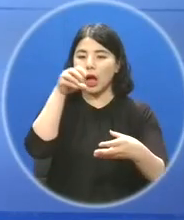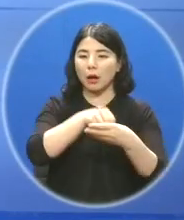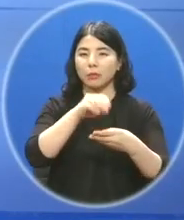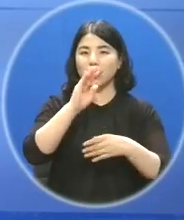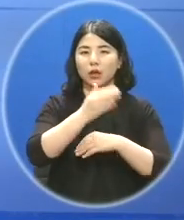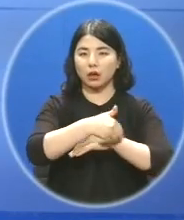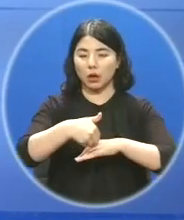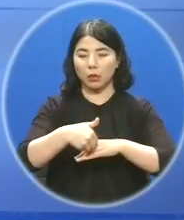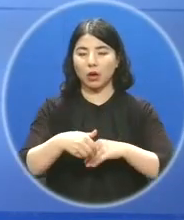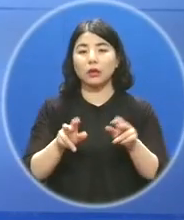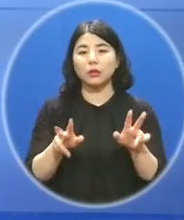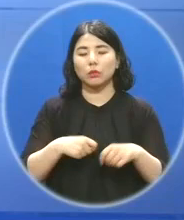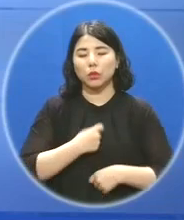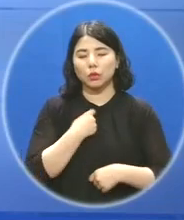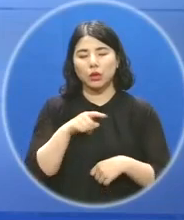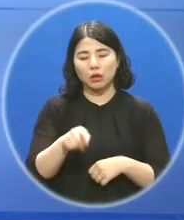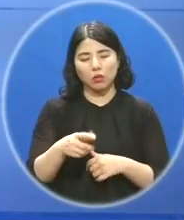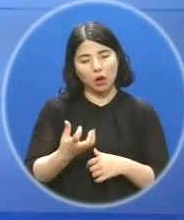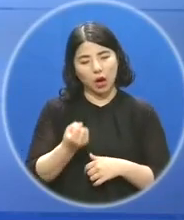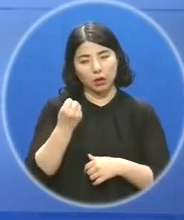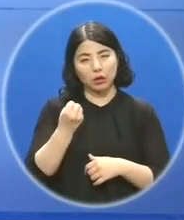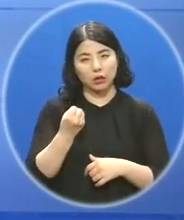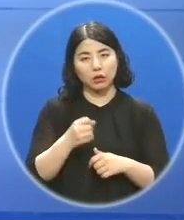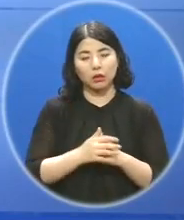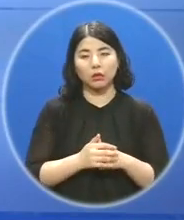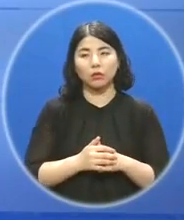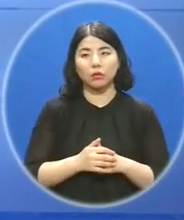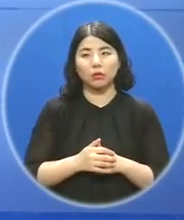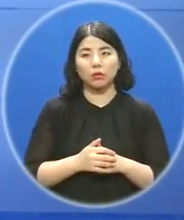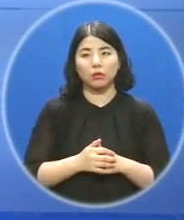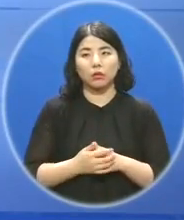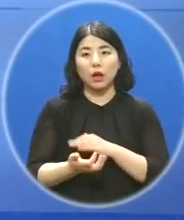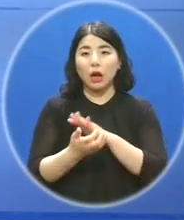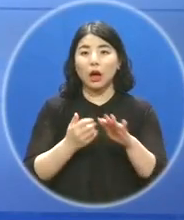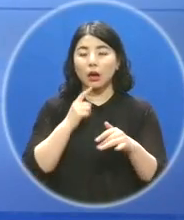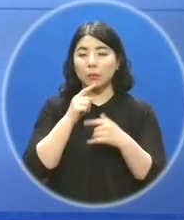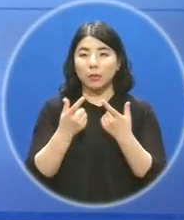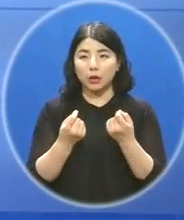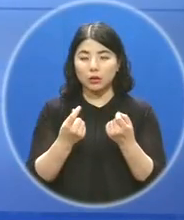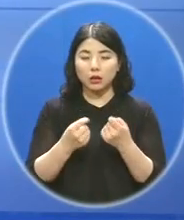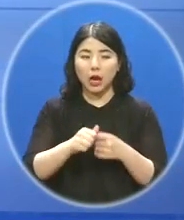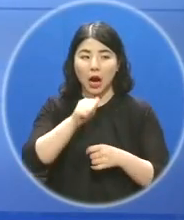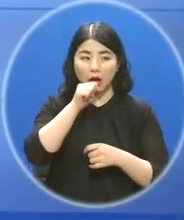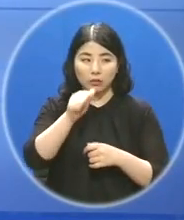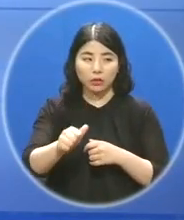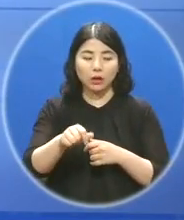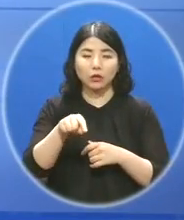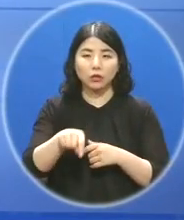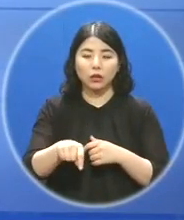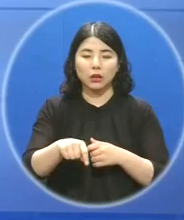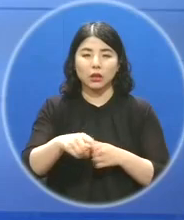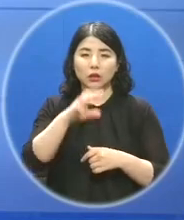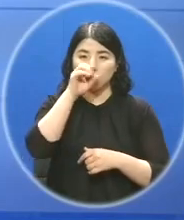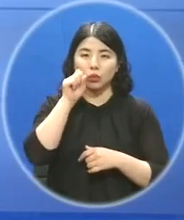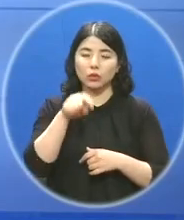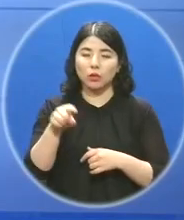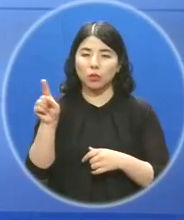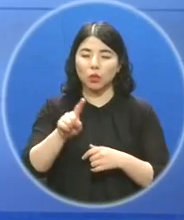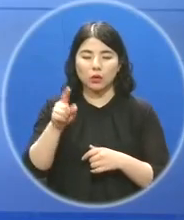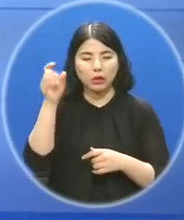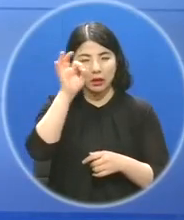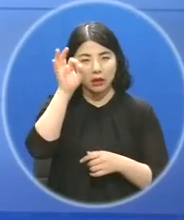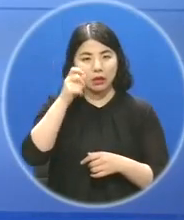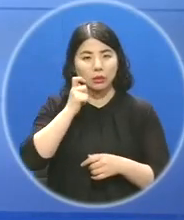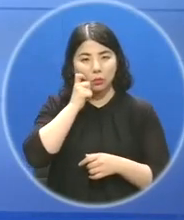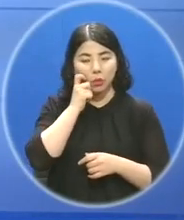네네. 사실은 이런 것들이 갖는 그러니까 저희가 아까 말씀드린 대로 그럼 절대적인 장점이 뭐냐라고 했을 때 그것은 찾지 못했지만